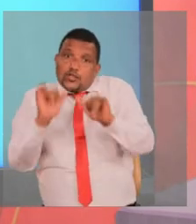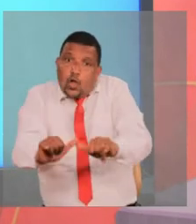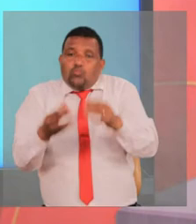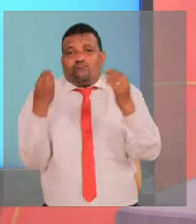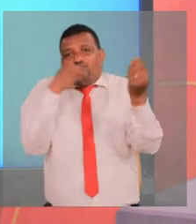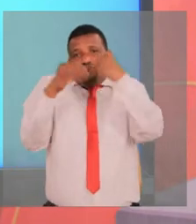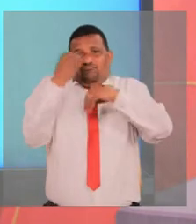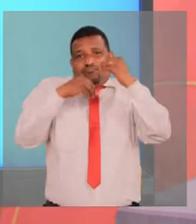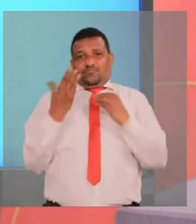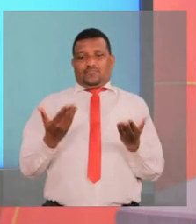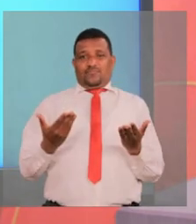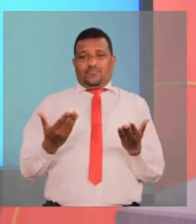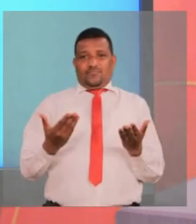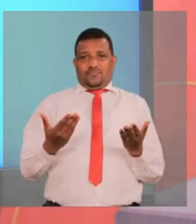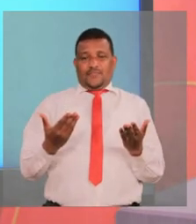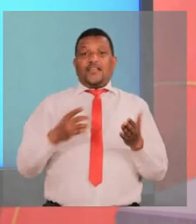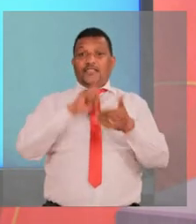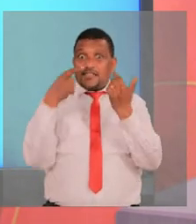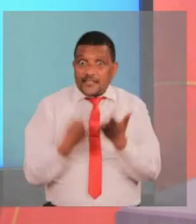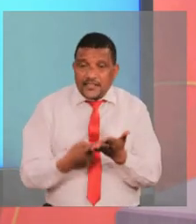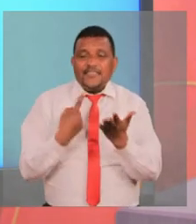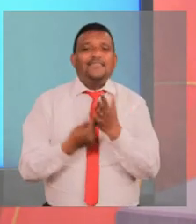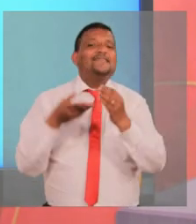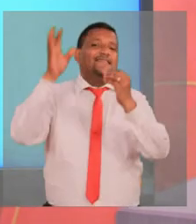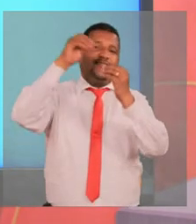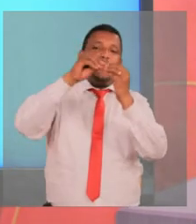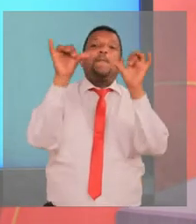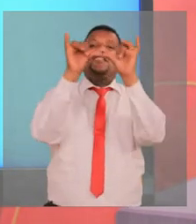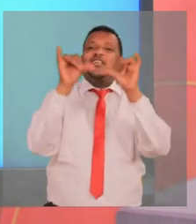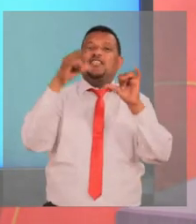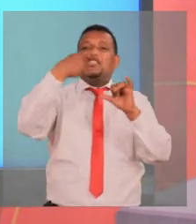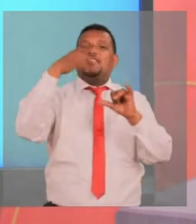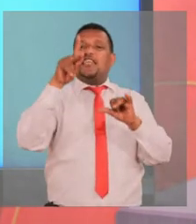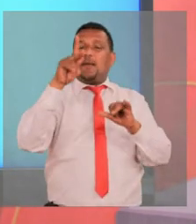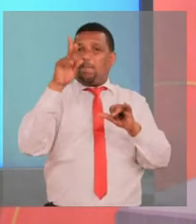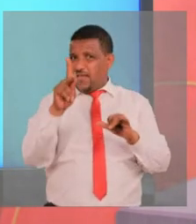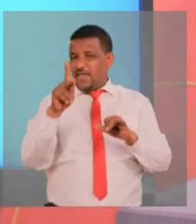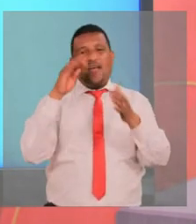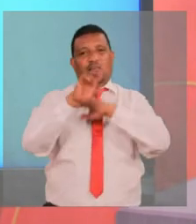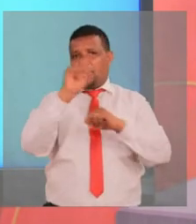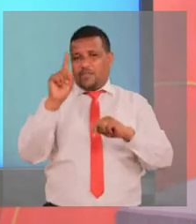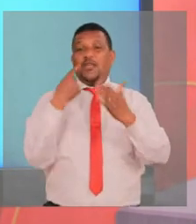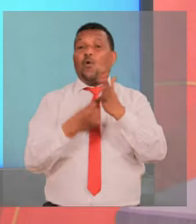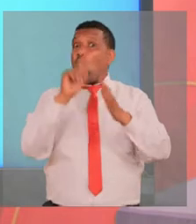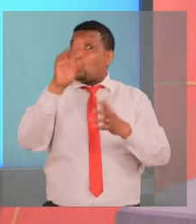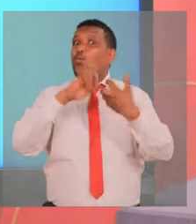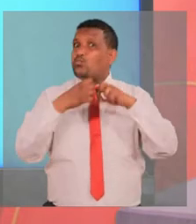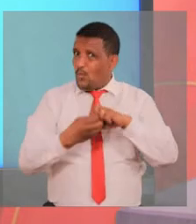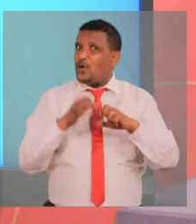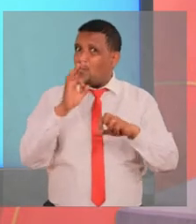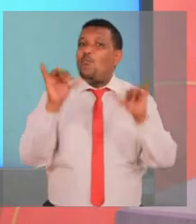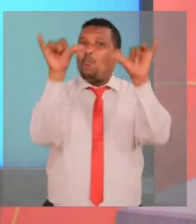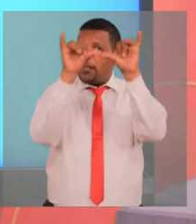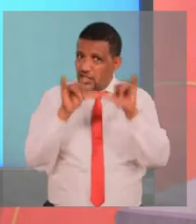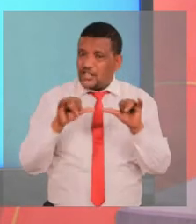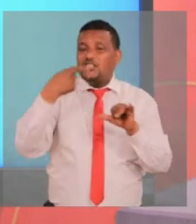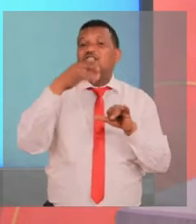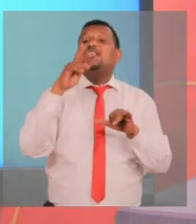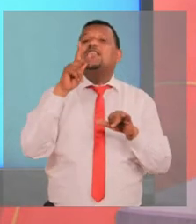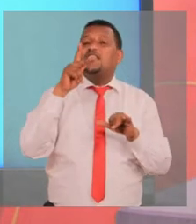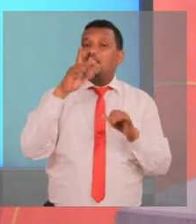इन थे हाउस अलसो डेवलपिंग डिमेंशिया जिद्दी डेट ऑफ द प्रॉब्लम ऑफ मेजरिंग